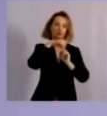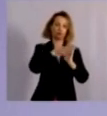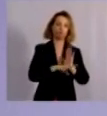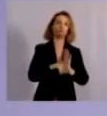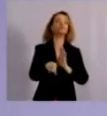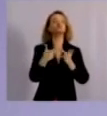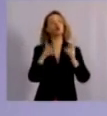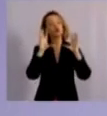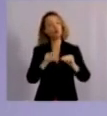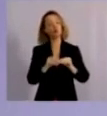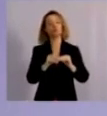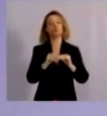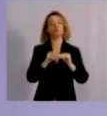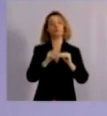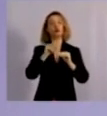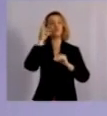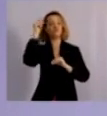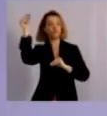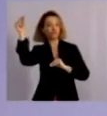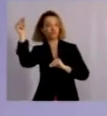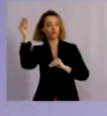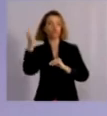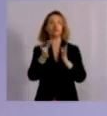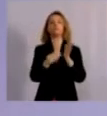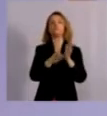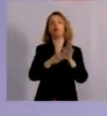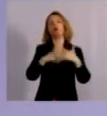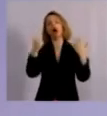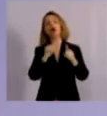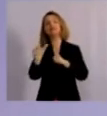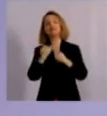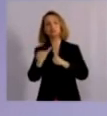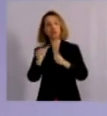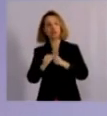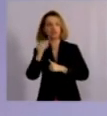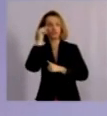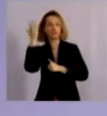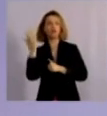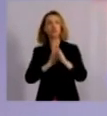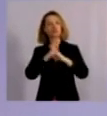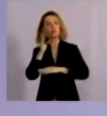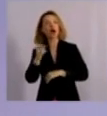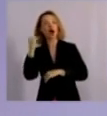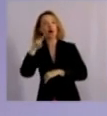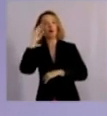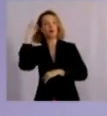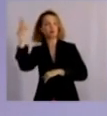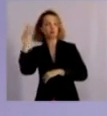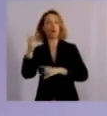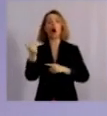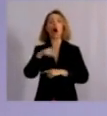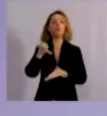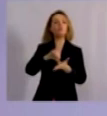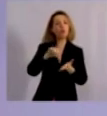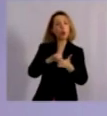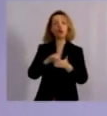κομμούμε ενός για ένα εξάμεινο να σπουδάσει σε ένα άλλο πανεπιστήμιο, σε μια άλλη πόλη, να